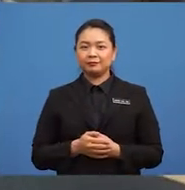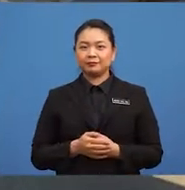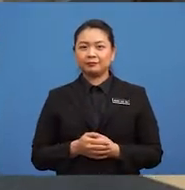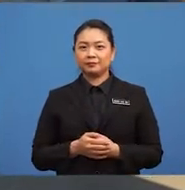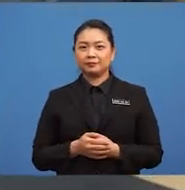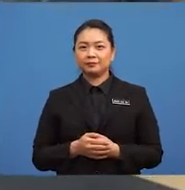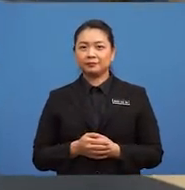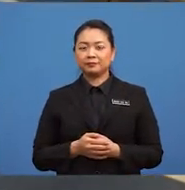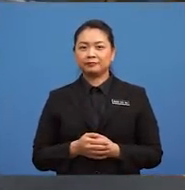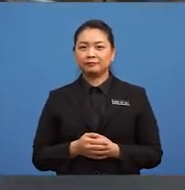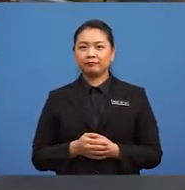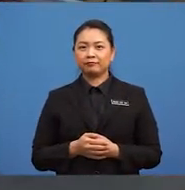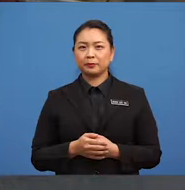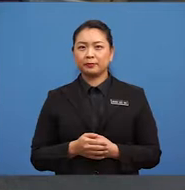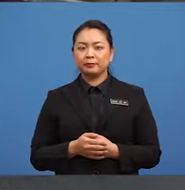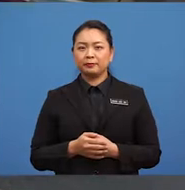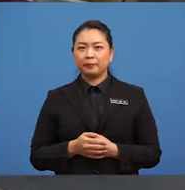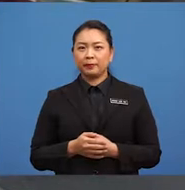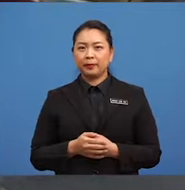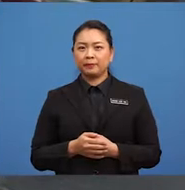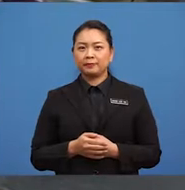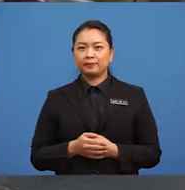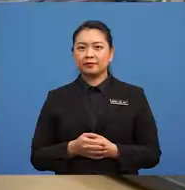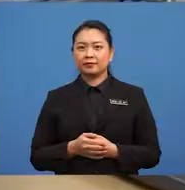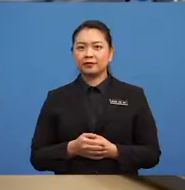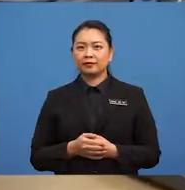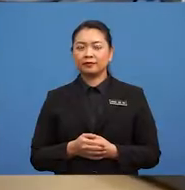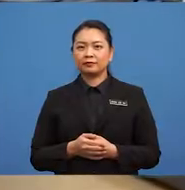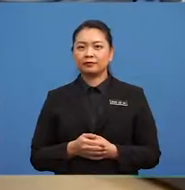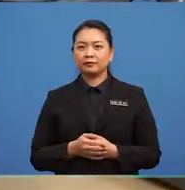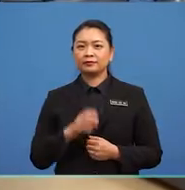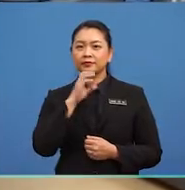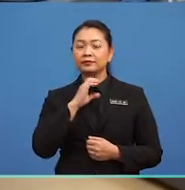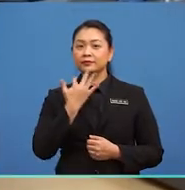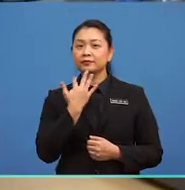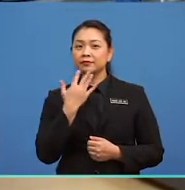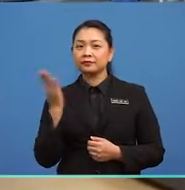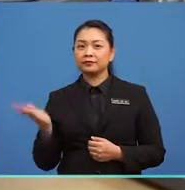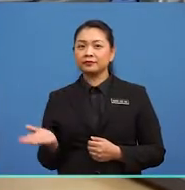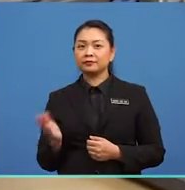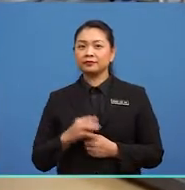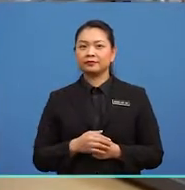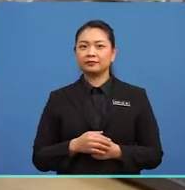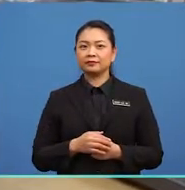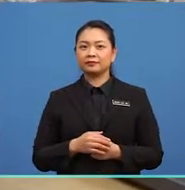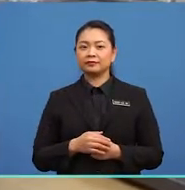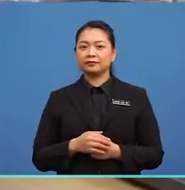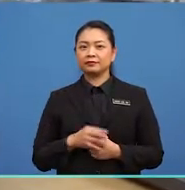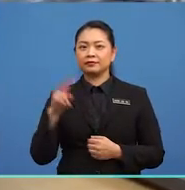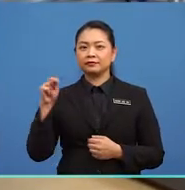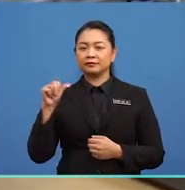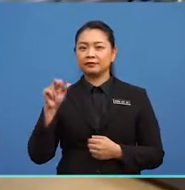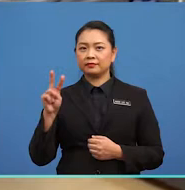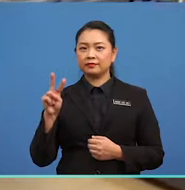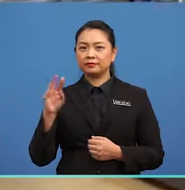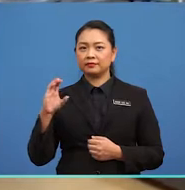yang bergerak balas di dalam aktiviti ini. Aras awal bagi cecair berwarna dalam tiub